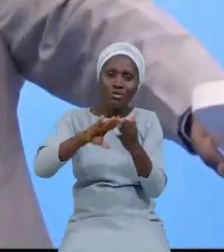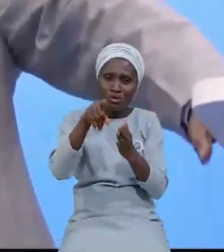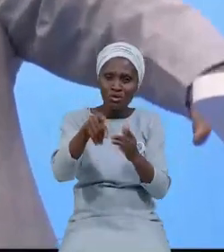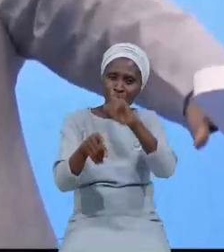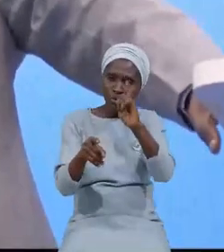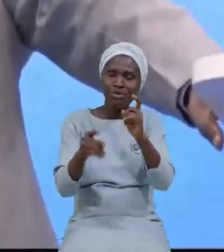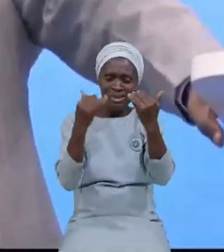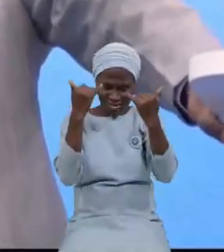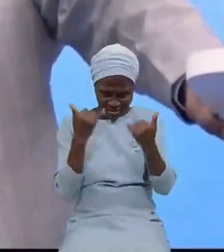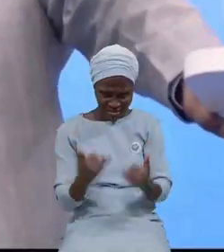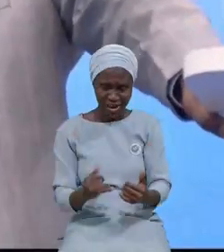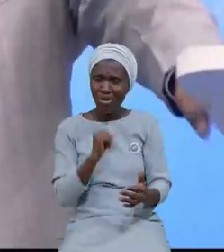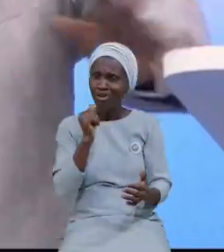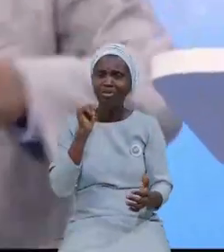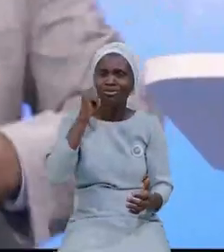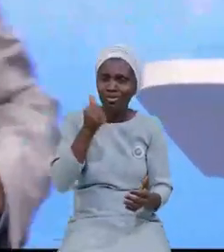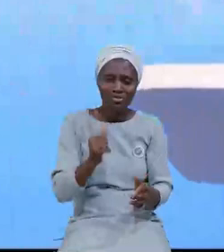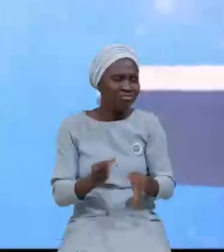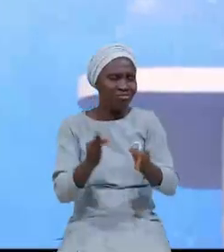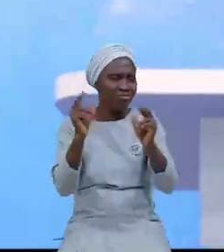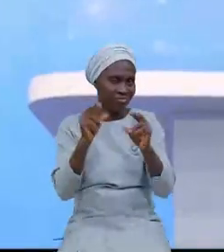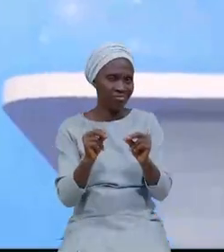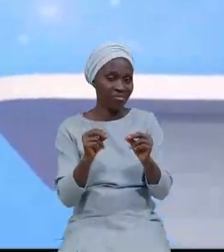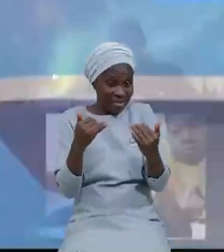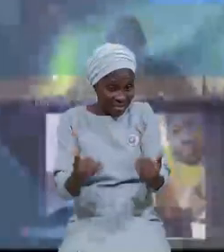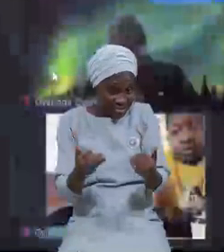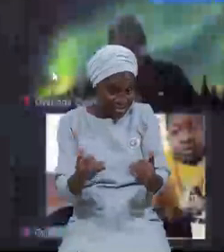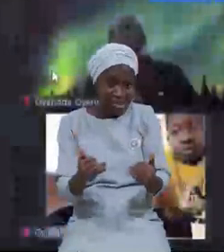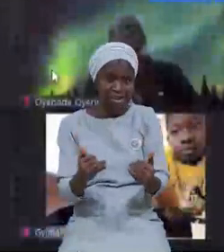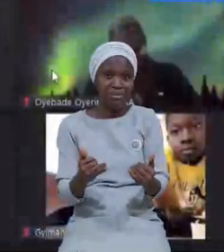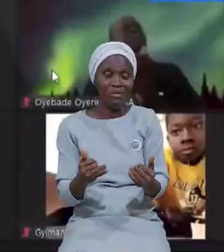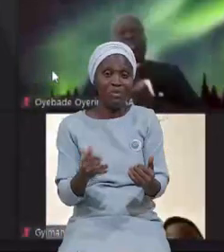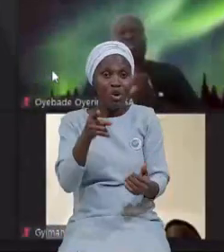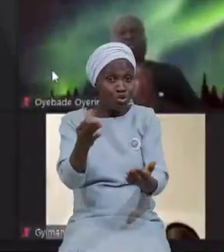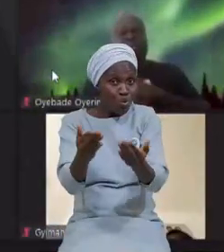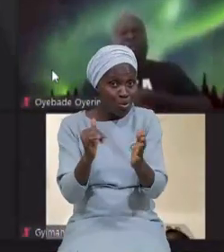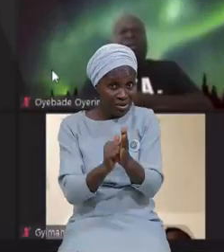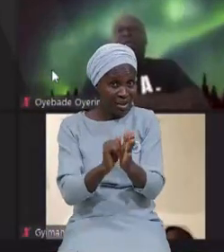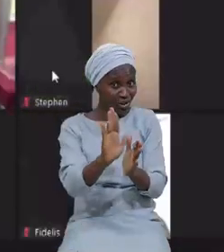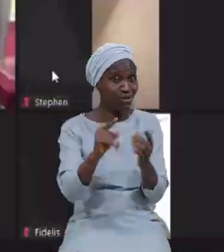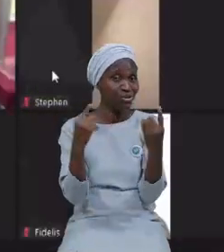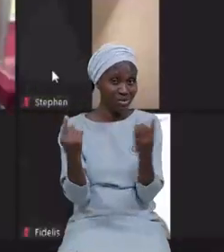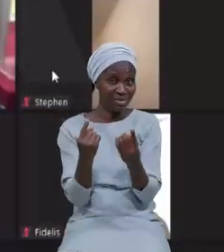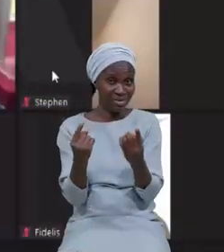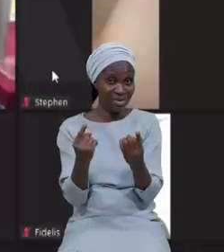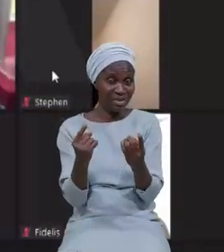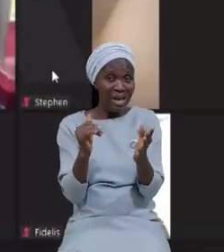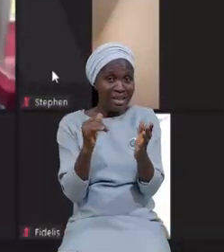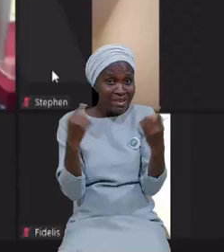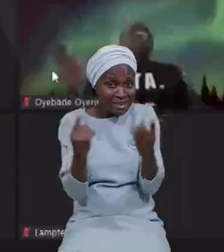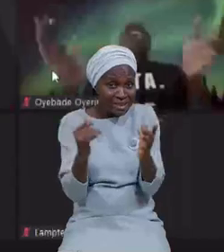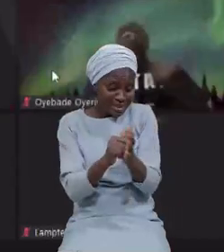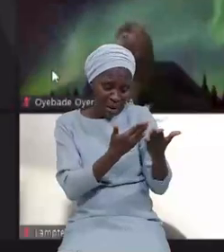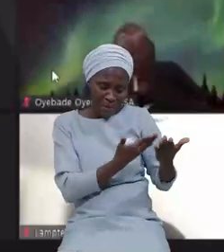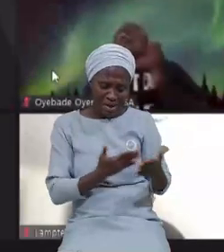le salut du Seigneur tu veux le pardon du Seigneur et tu veux que ce péché qui